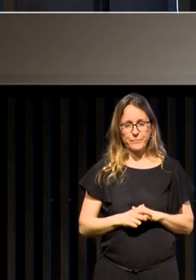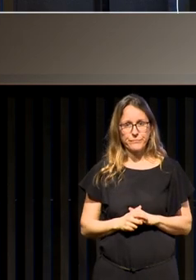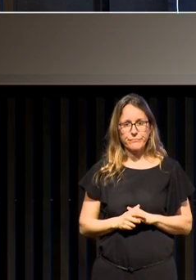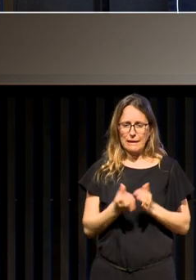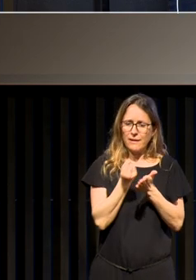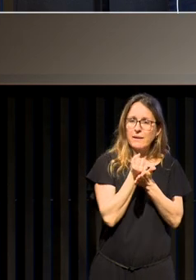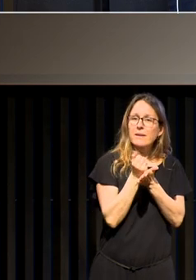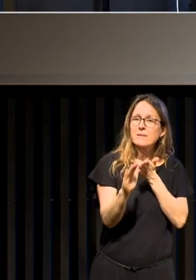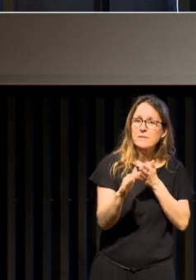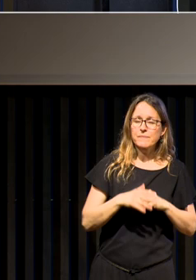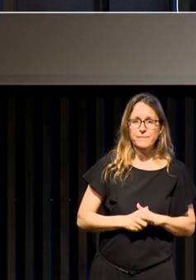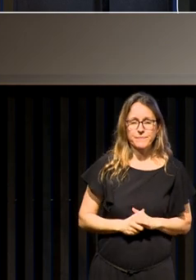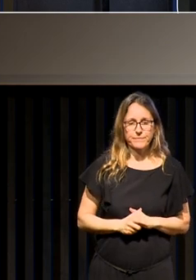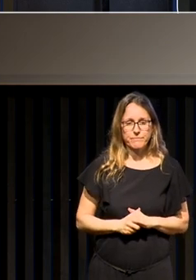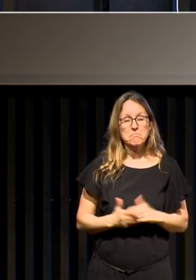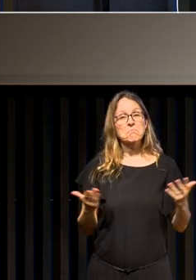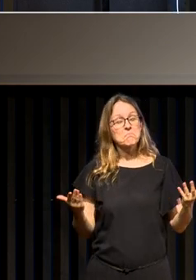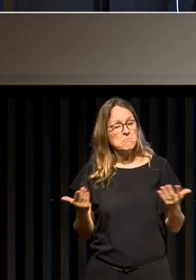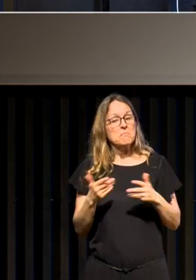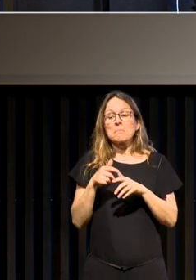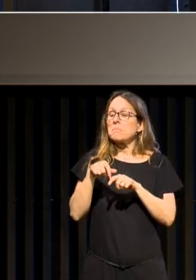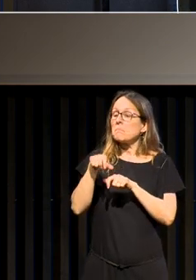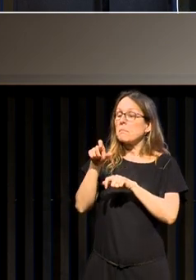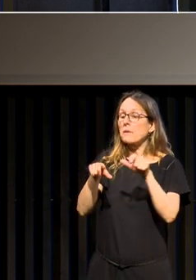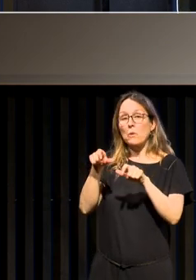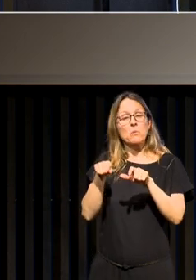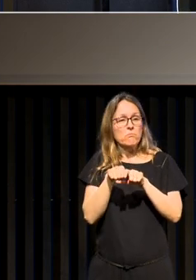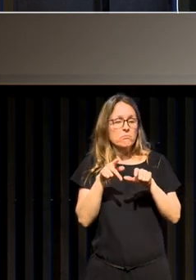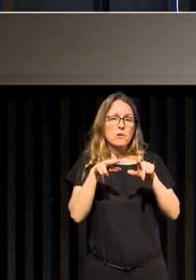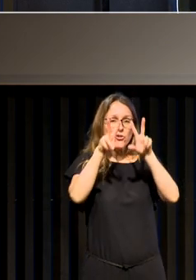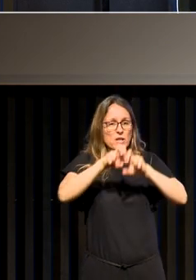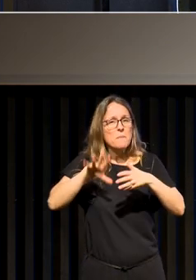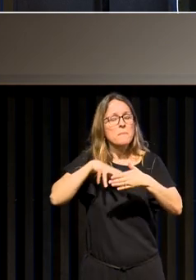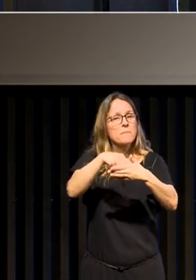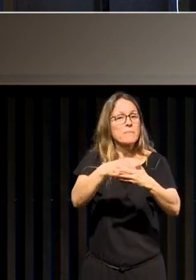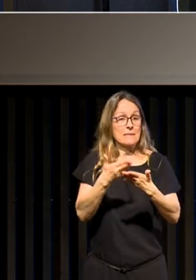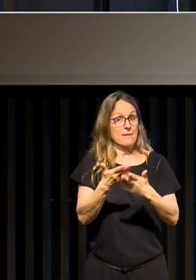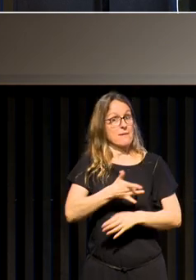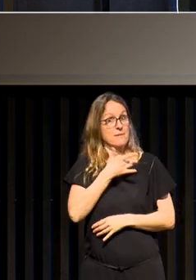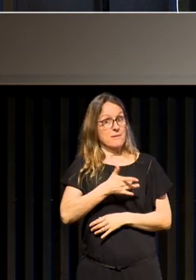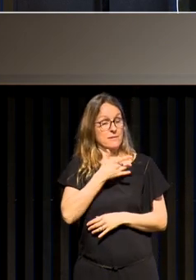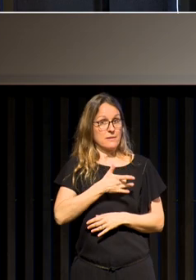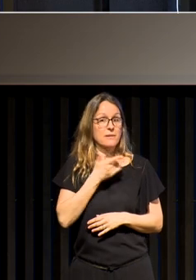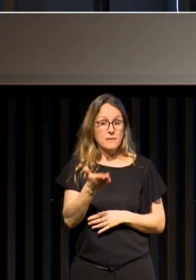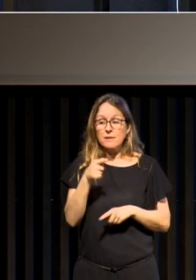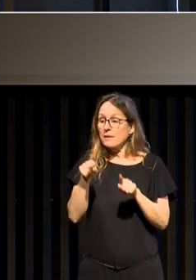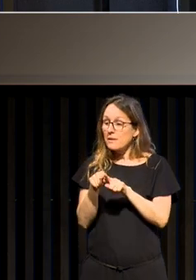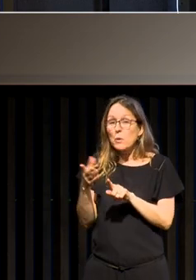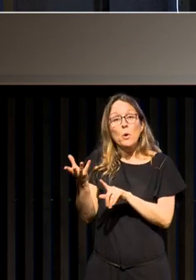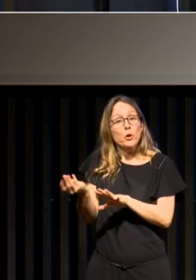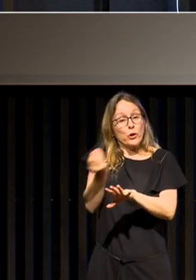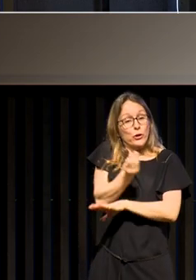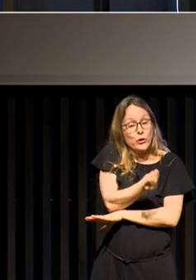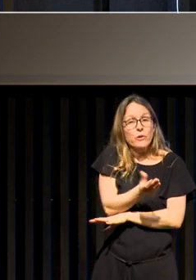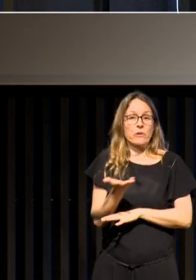gratuité. Les personnes qui participent à des recherches, ce qui nous intéresse, c'est des éléments qui donnent leurs éléments